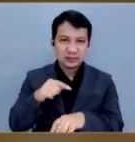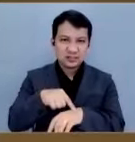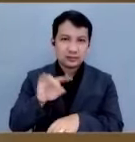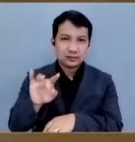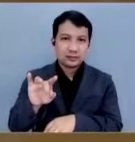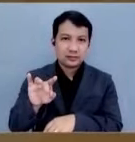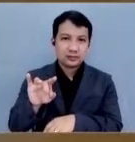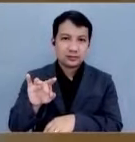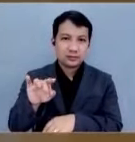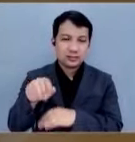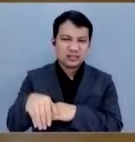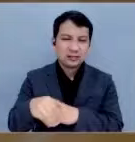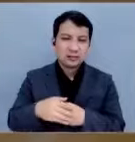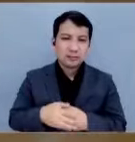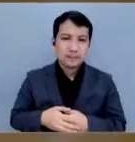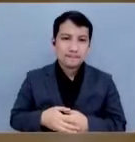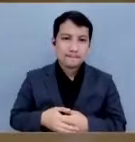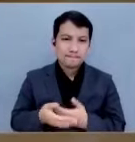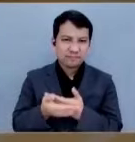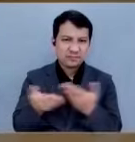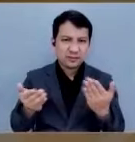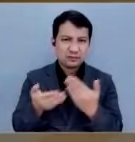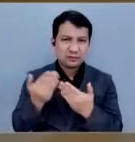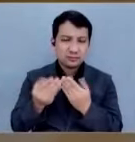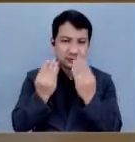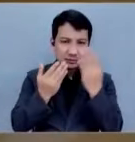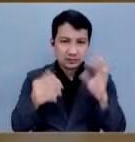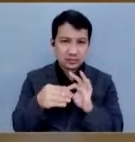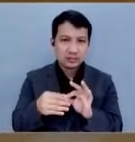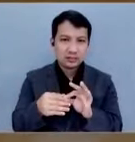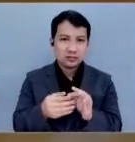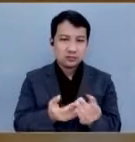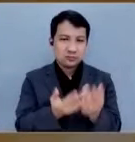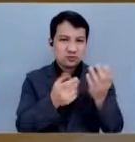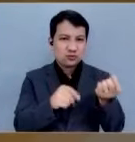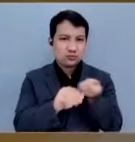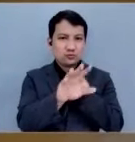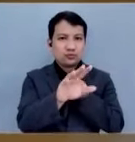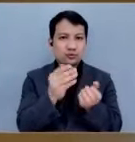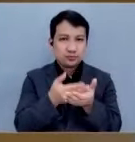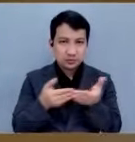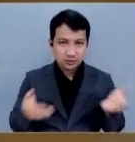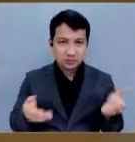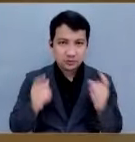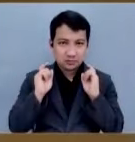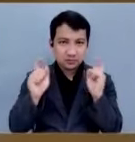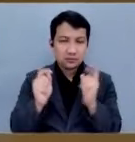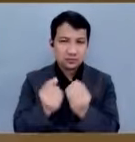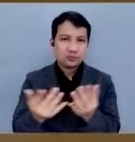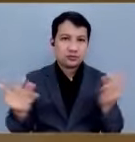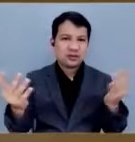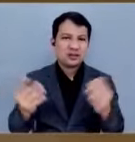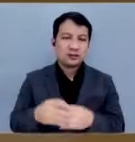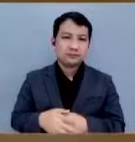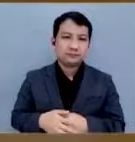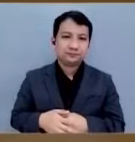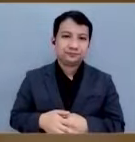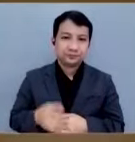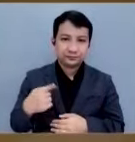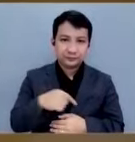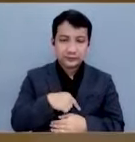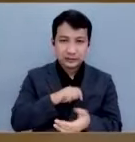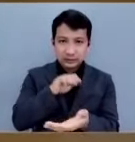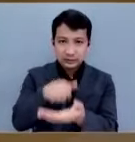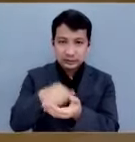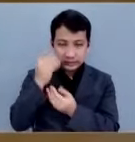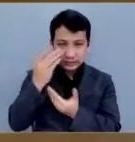apoy. Hindi naging madali ang pag-apula. Bukod sa puno ng mga gamit na mabilis masunog ang bodega, hindi rin agad napasok ng mga bombero